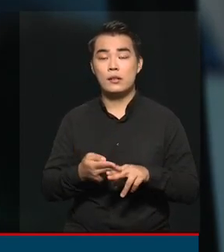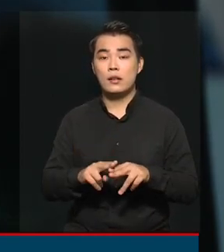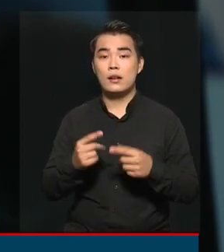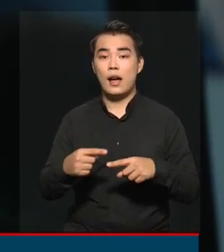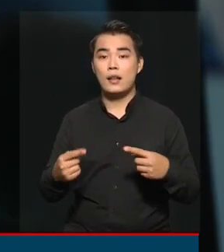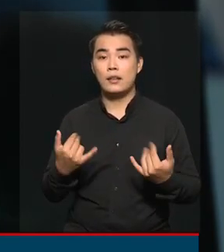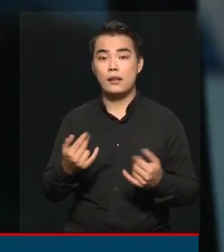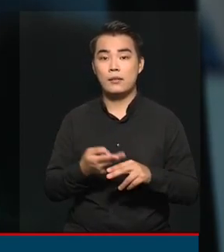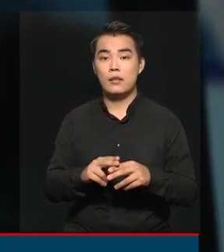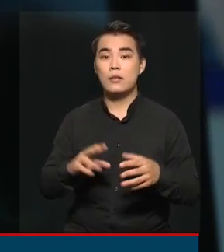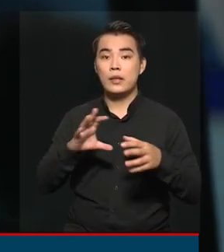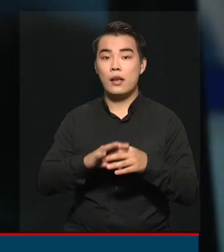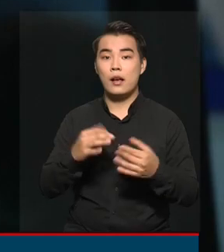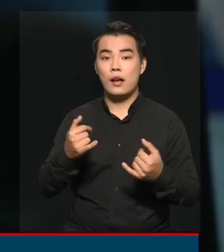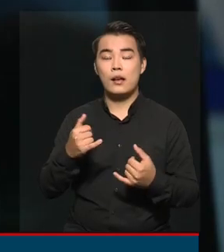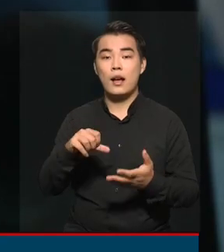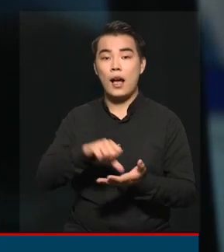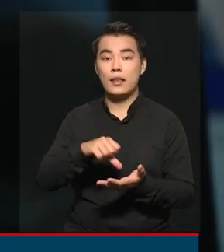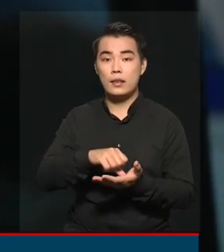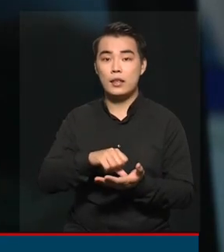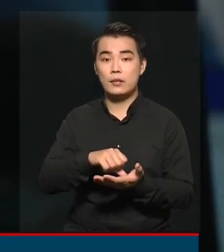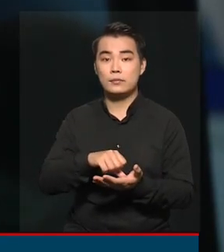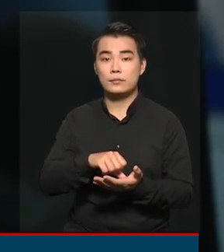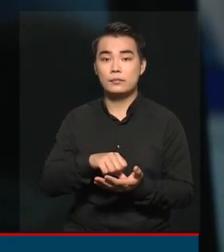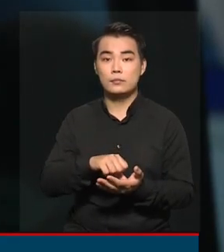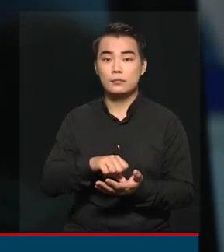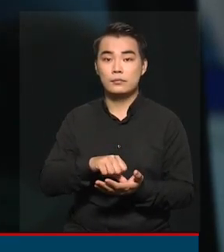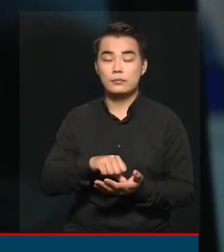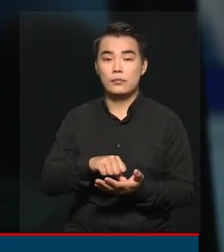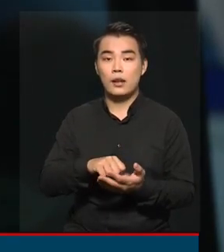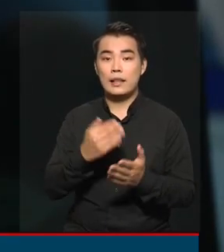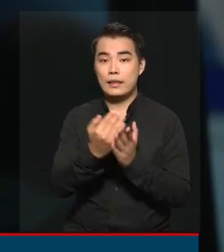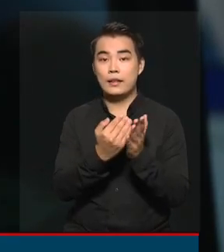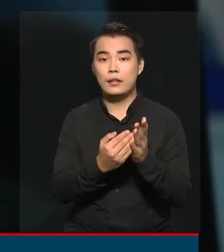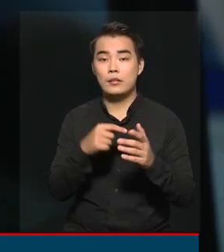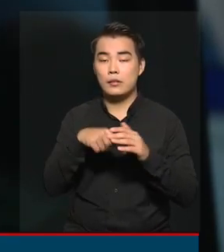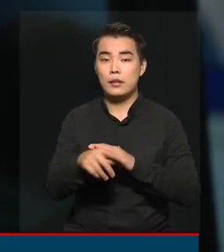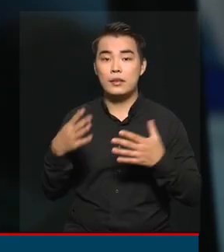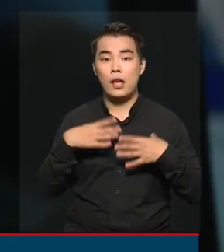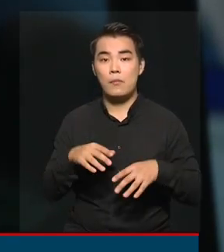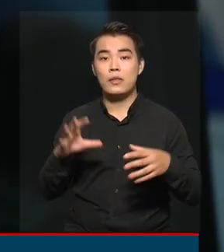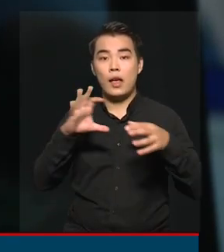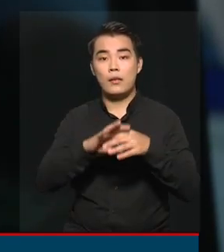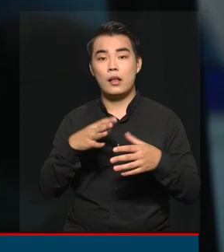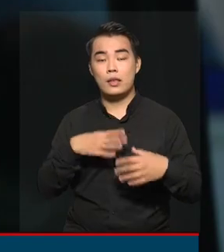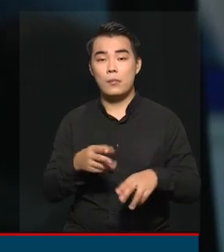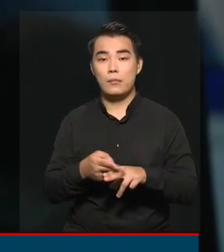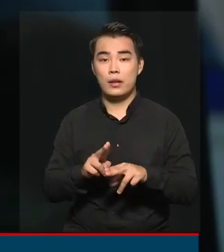сай келмеуіне байланысты ол кандидаттардың жаңағы тізімге кірмей қалды, яғни тіркелмеді.